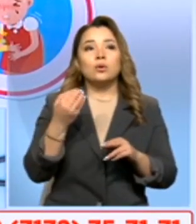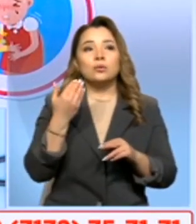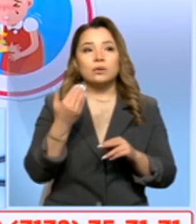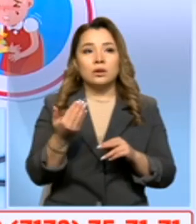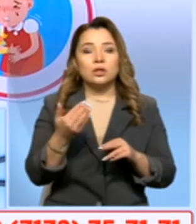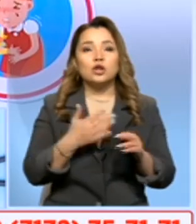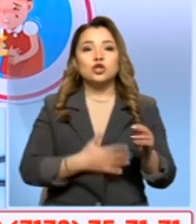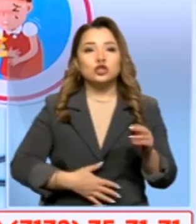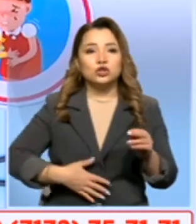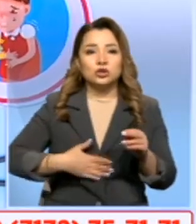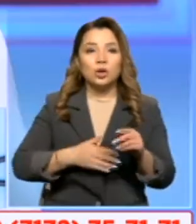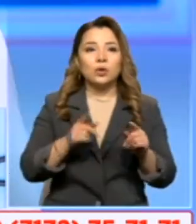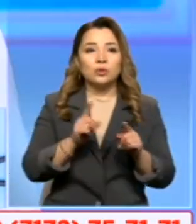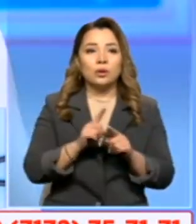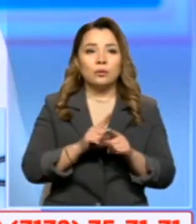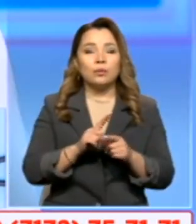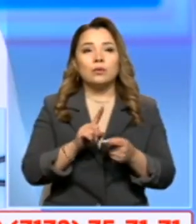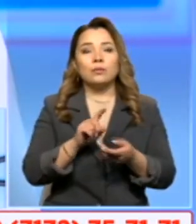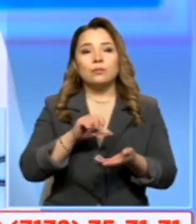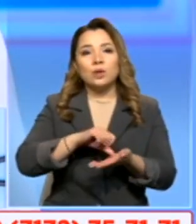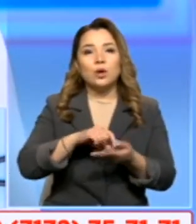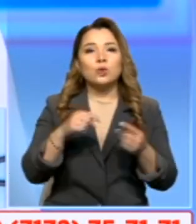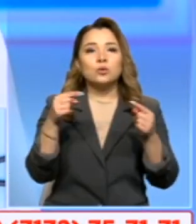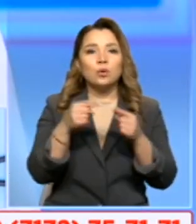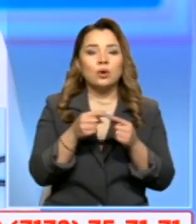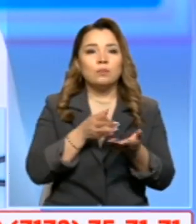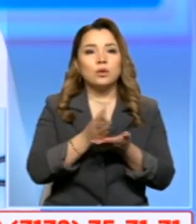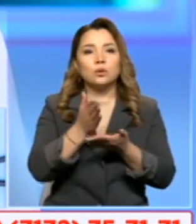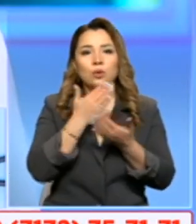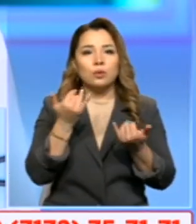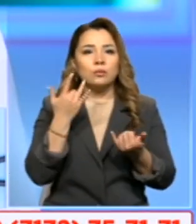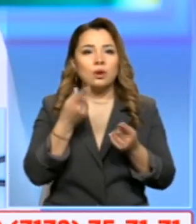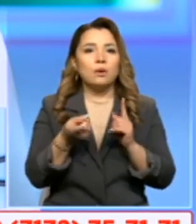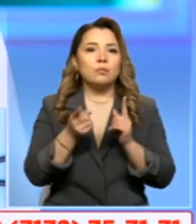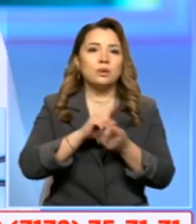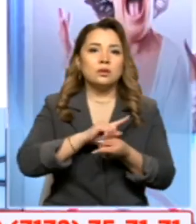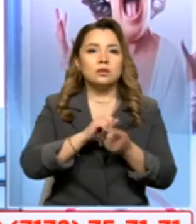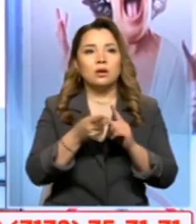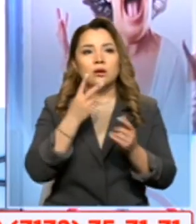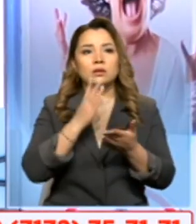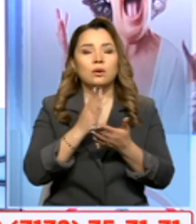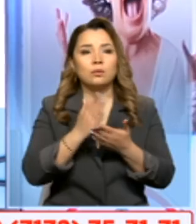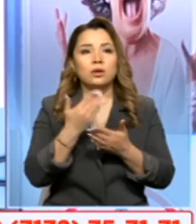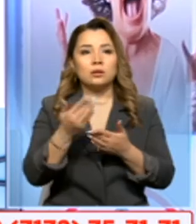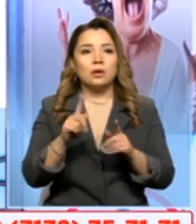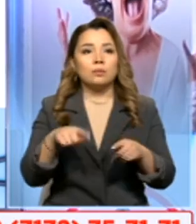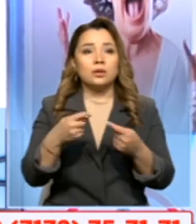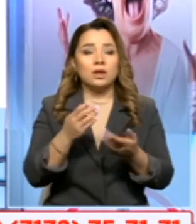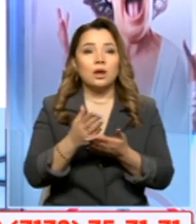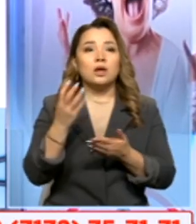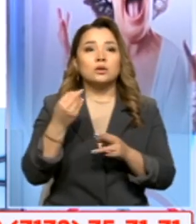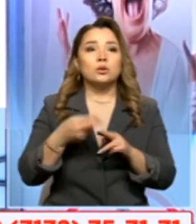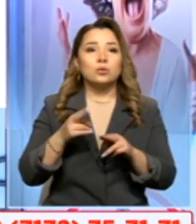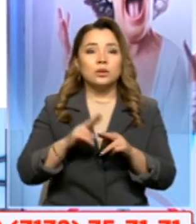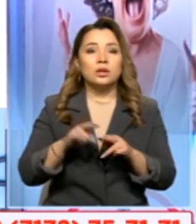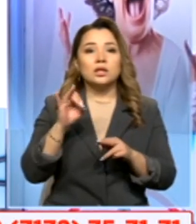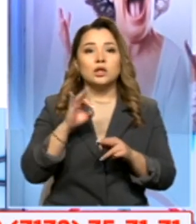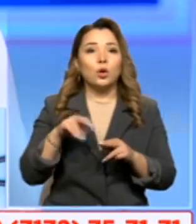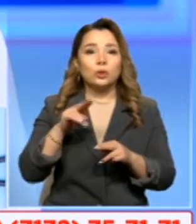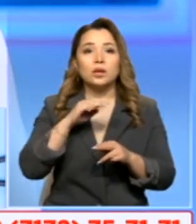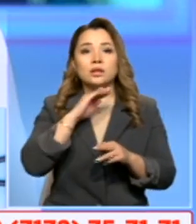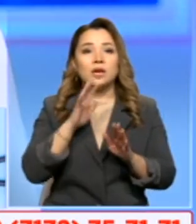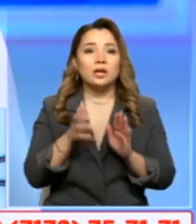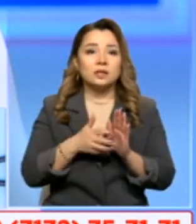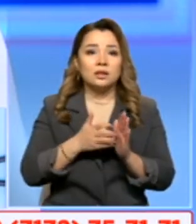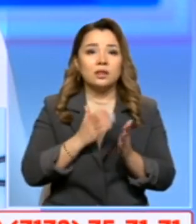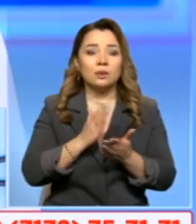ол шауру өзі не имеет, какой-то четкой локации. Ол бір перемежающий секілді сол беріледі. И және де йод